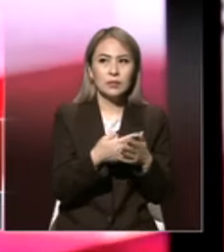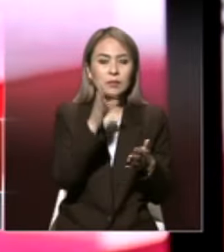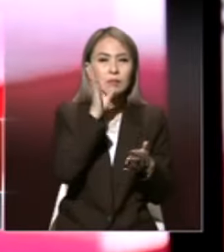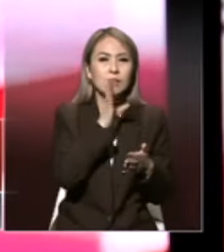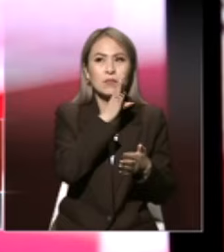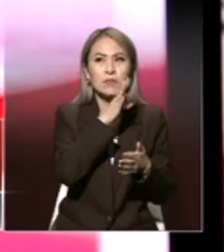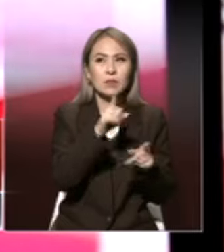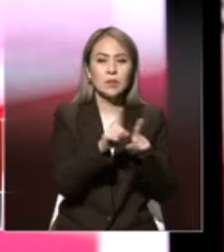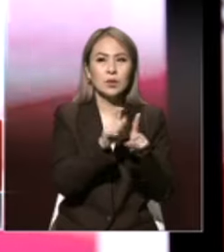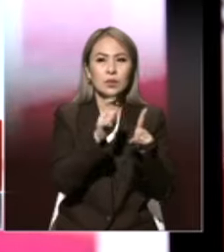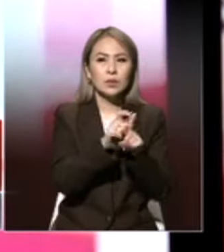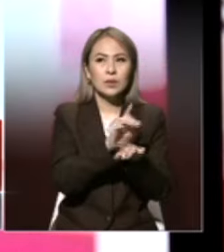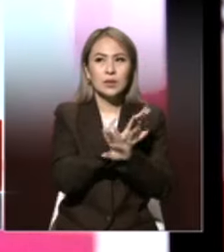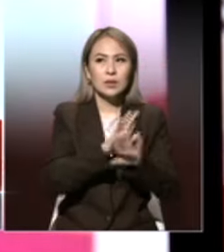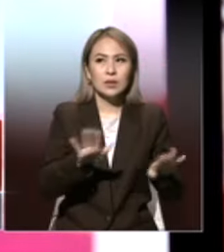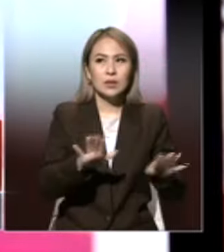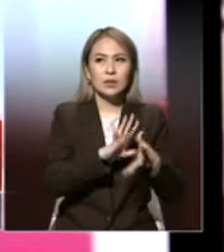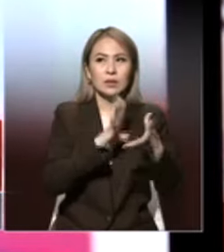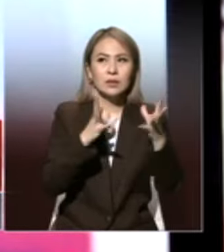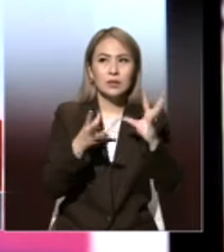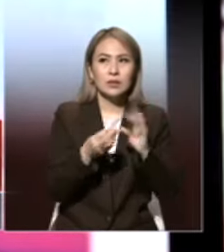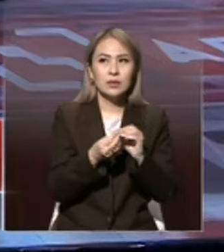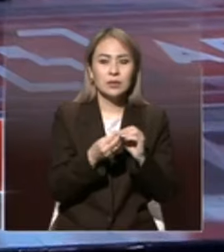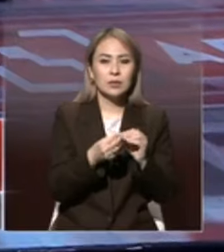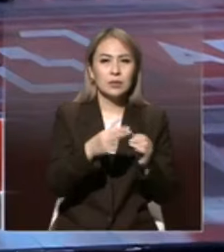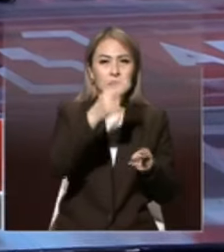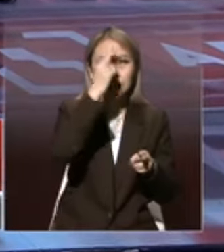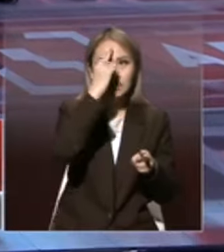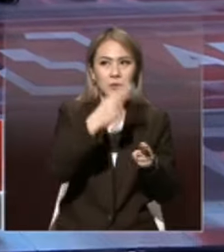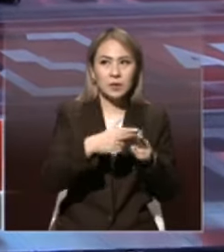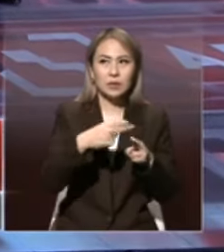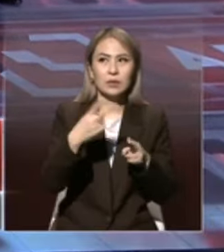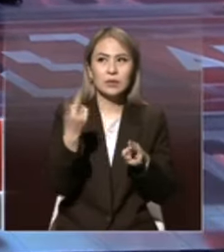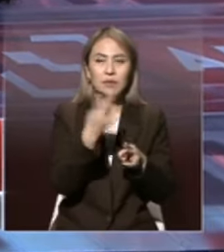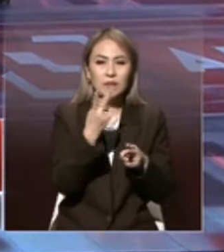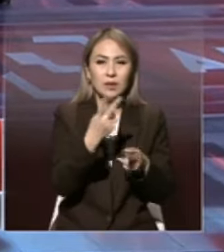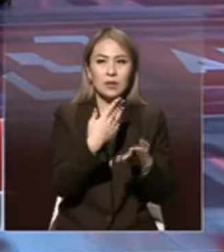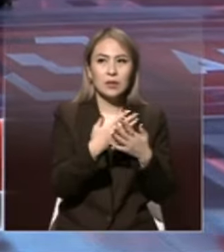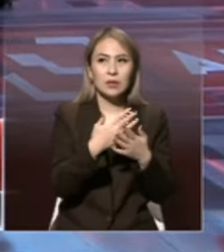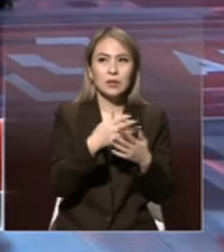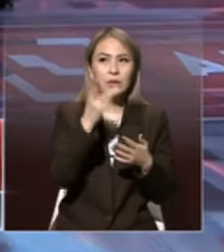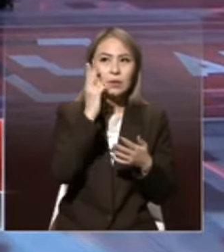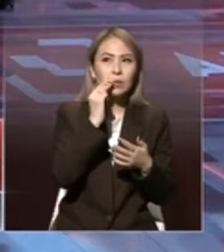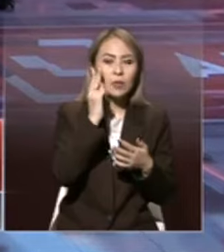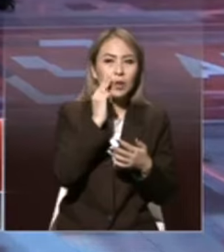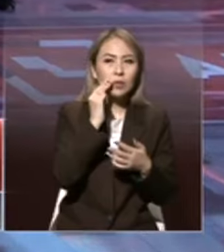қаза тапты деген сөз емес. Жалпы ағайынды жігіттер бір-бірін өлтіреді. Әкесі мен